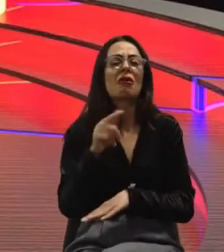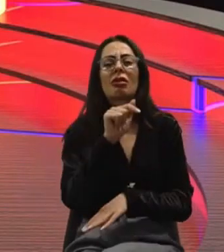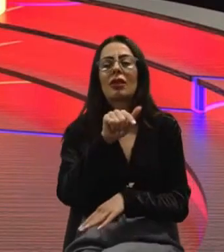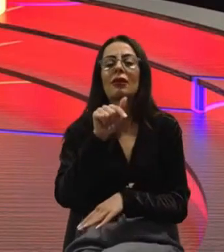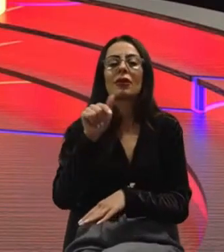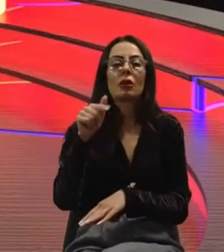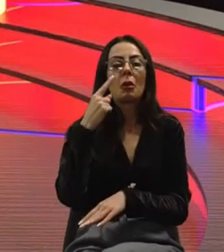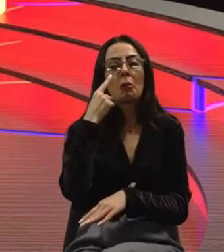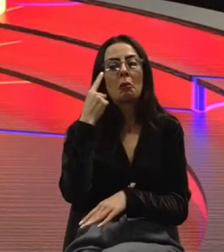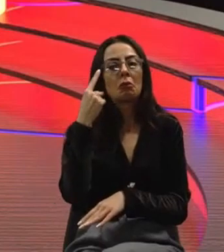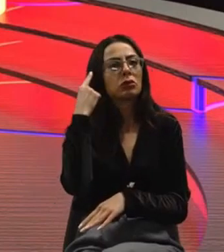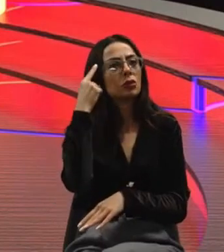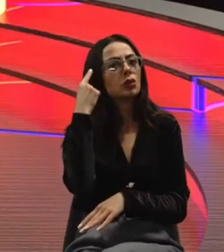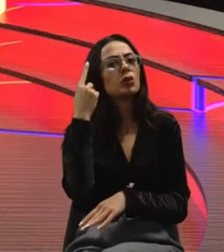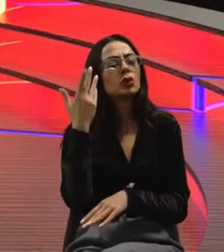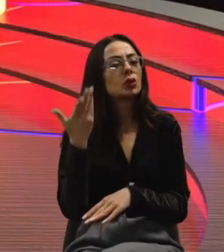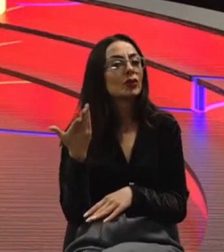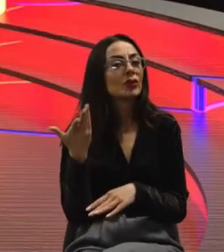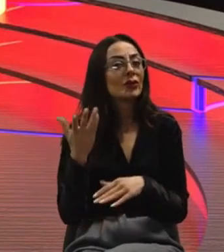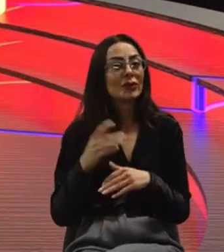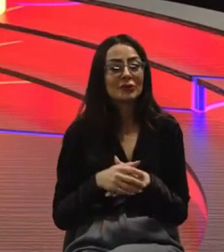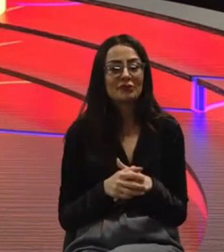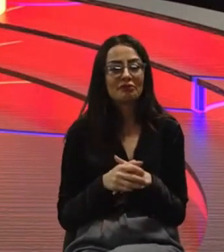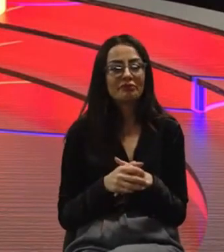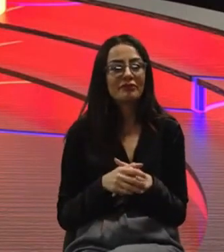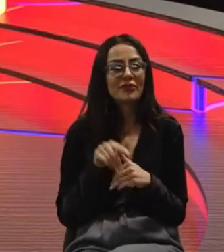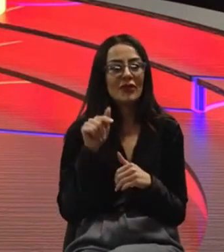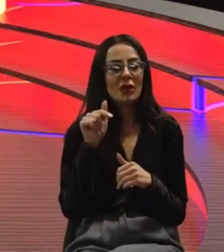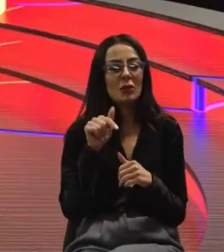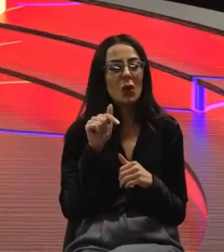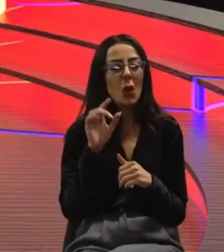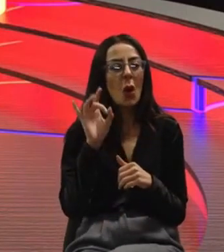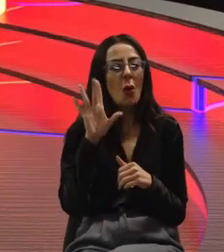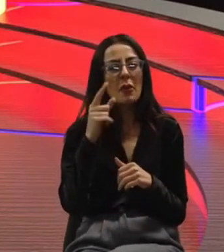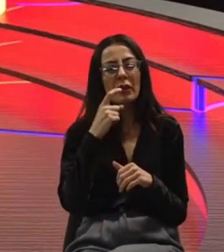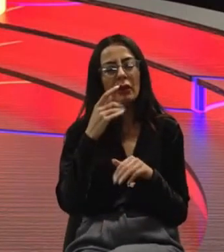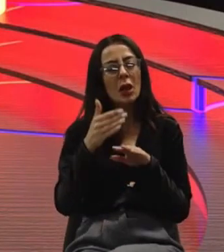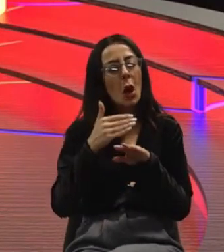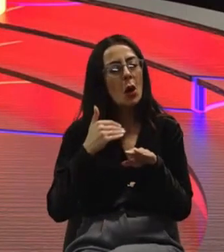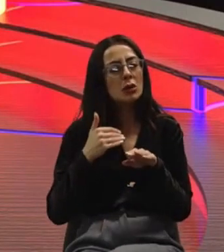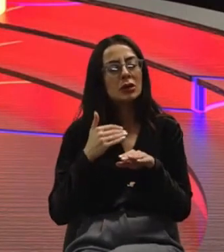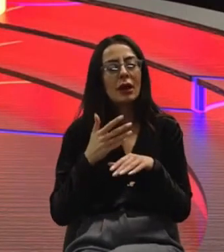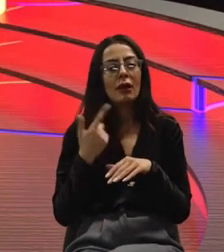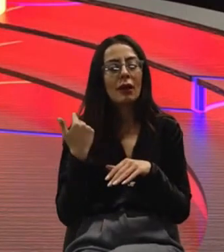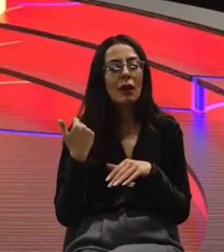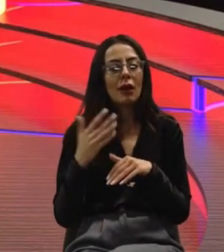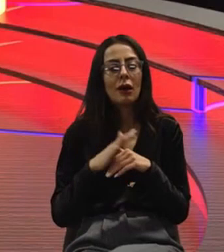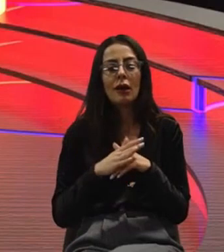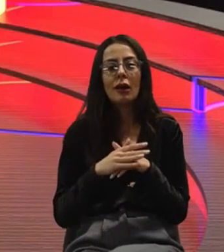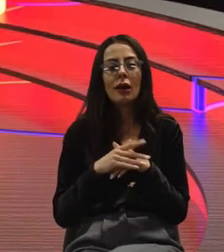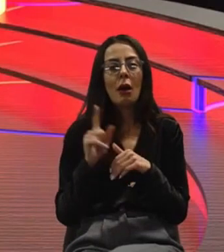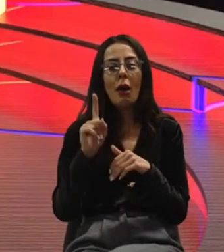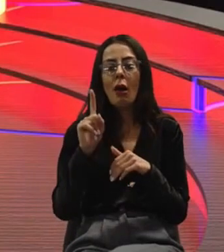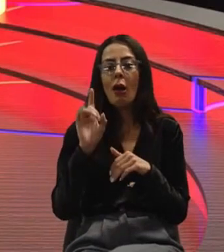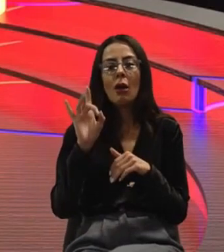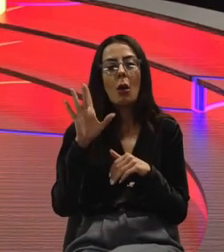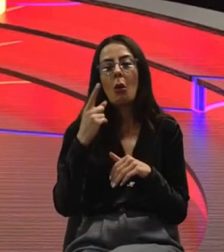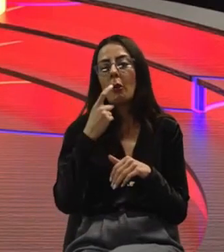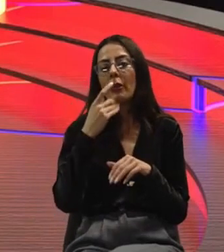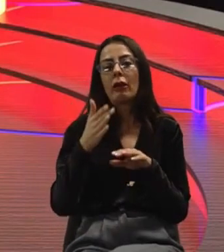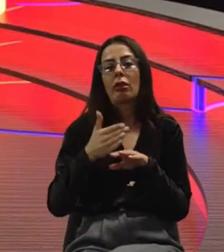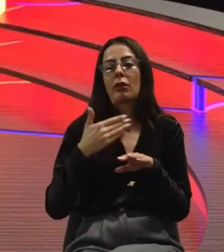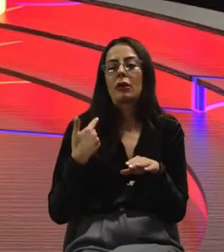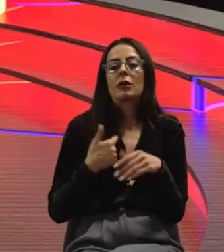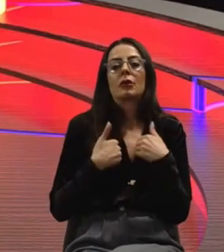dedi diye bakıyor Kenya O zaman bu bahsettiğim 1.15 bir falan oldu herhalde o zaman bile ben kendim 15 yıldır çalışıyorum kadar